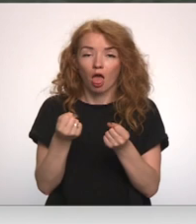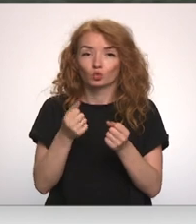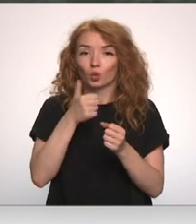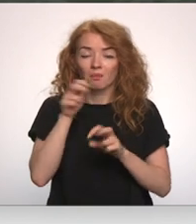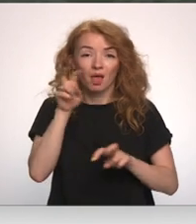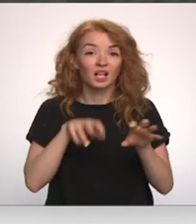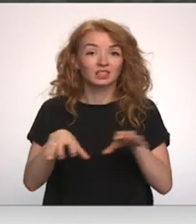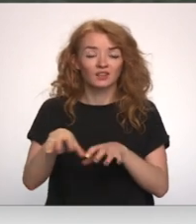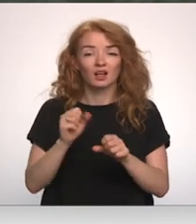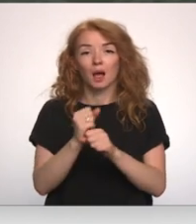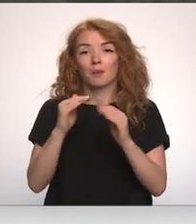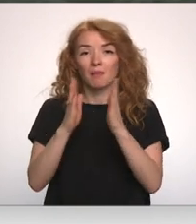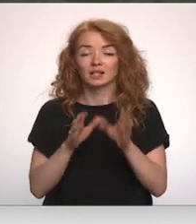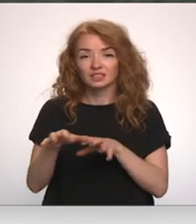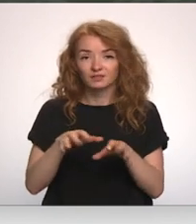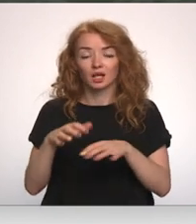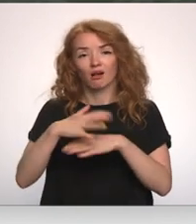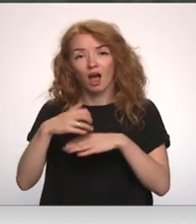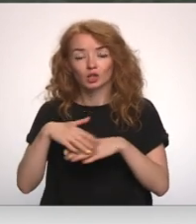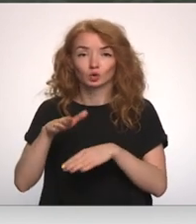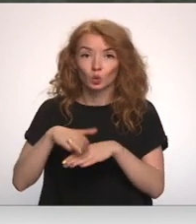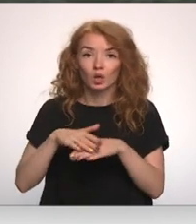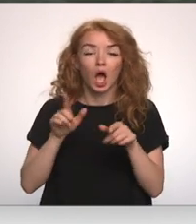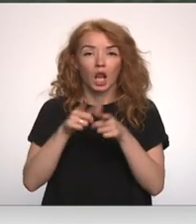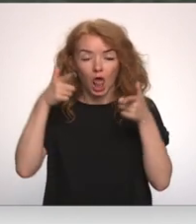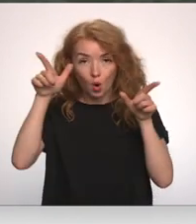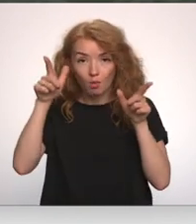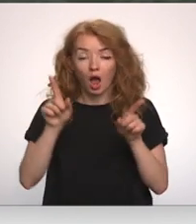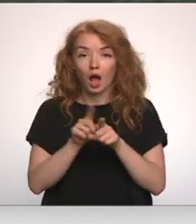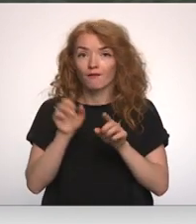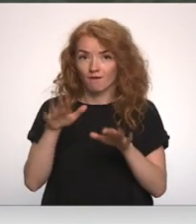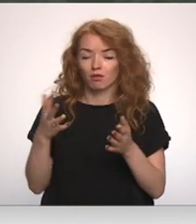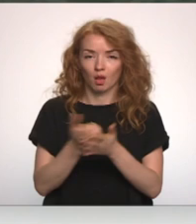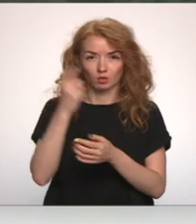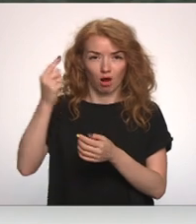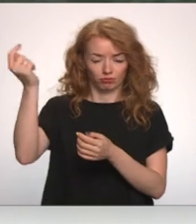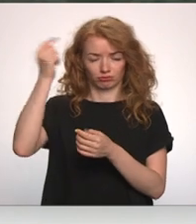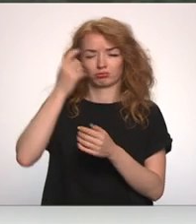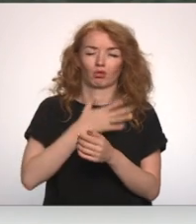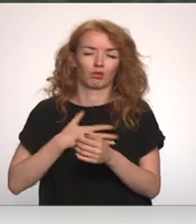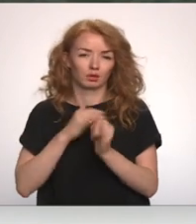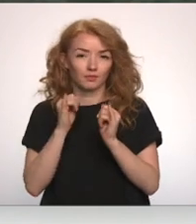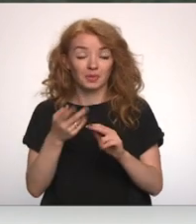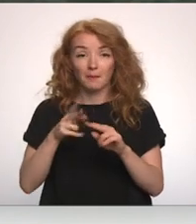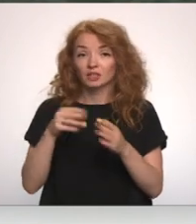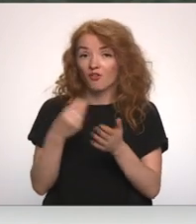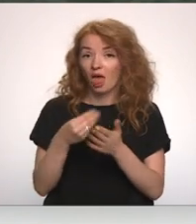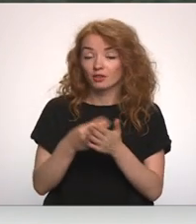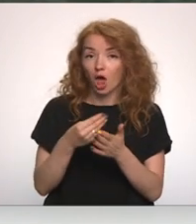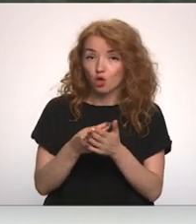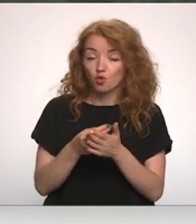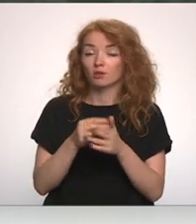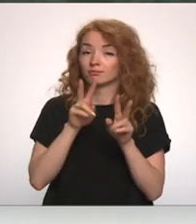dzīvnieki. Gan mājdzīvnieki, suņi, kaķi, gan lielopi arī var dabūt saules dūrienu. Tāpēc vērtējot dzīvnieku pašsajūtu, eksperti aicina